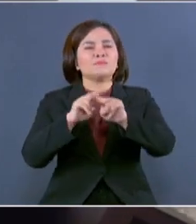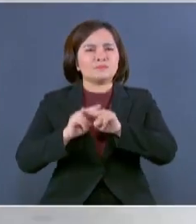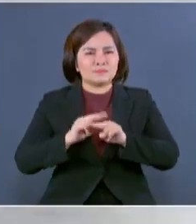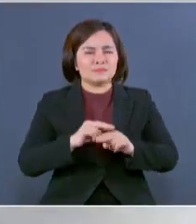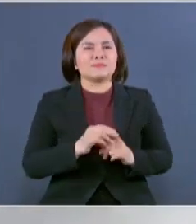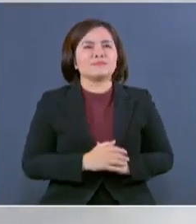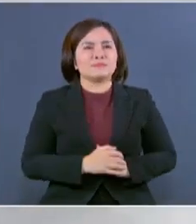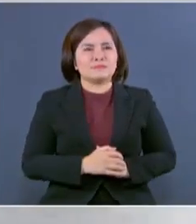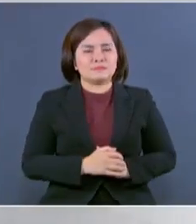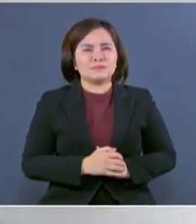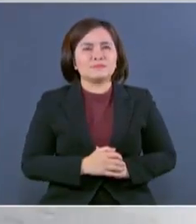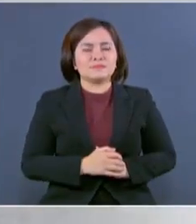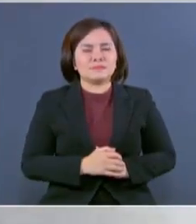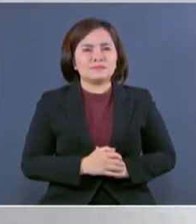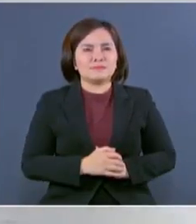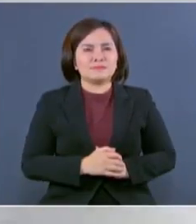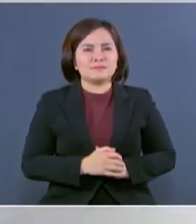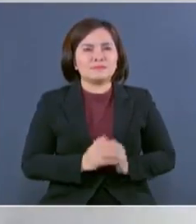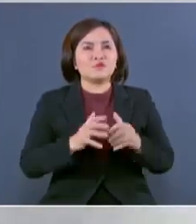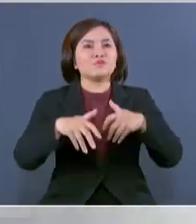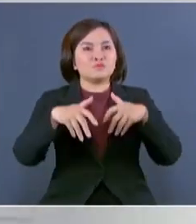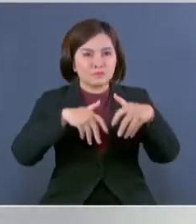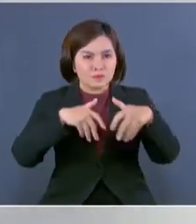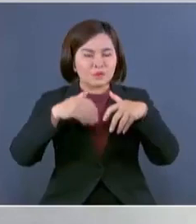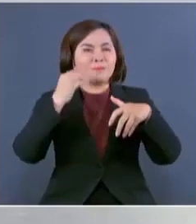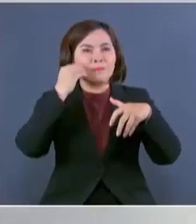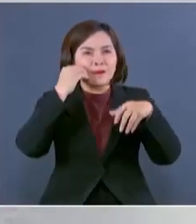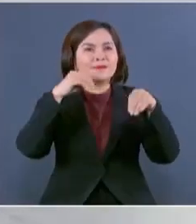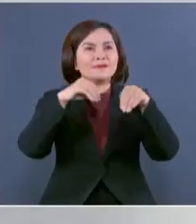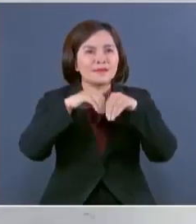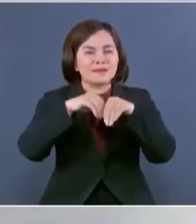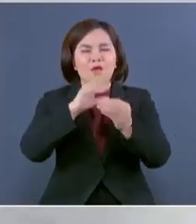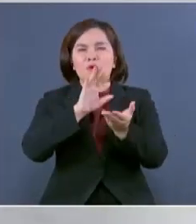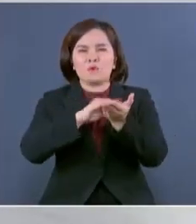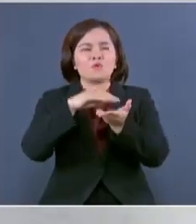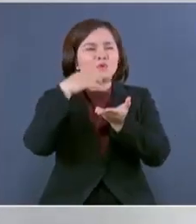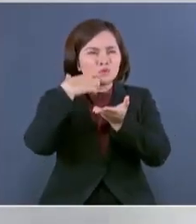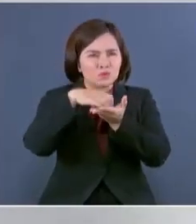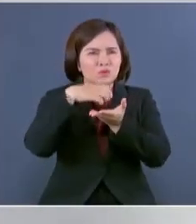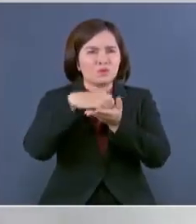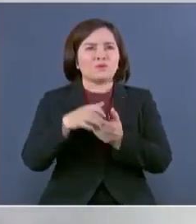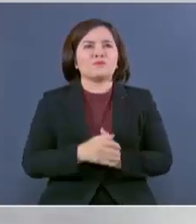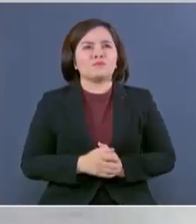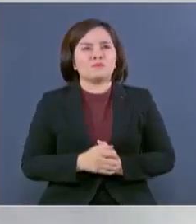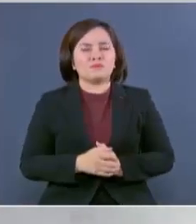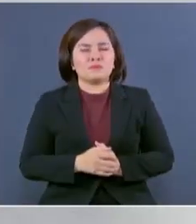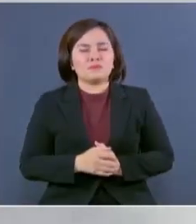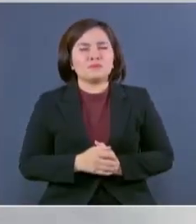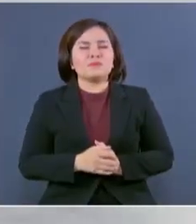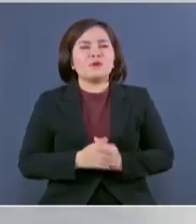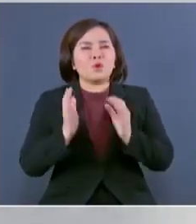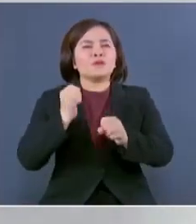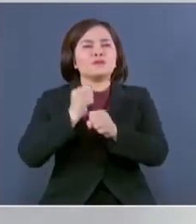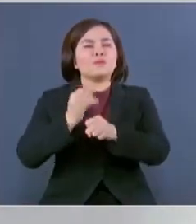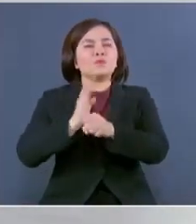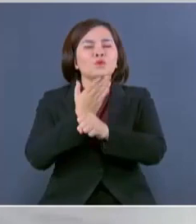ขา ขณะที่อีกด้านหนึ่งชาวบ้านที่อยู่ละแวกวัดให้ข้อมูลบอกว่ากลุ่มคนที่ใช้ท่าน้ำวัดทำธุร